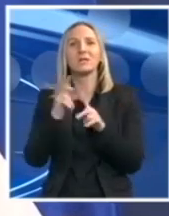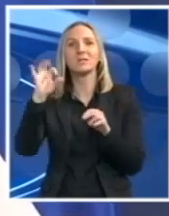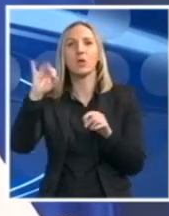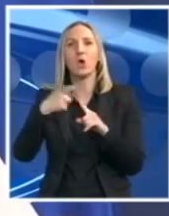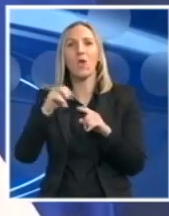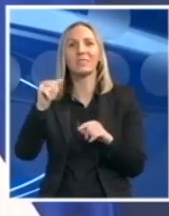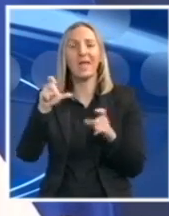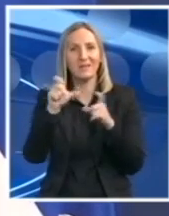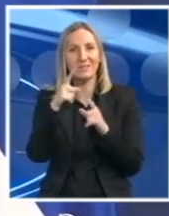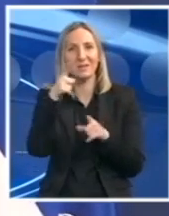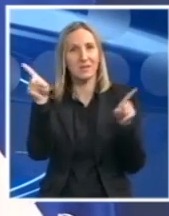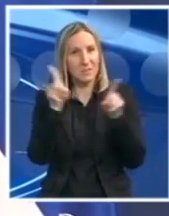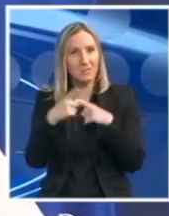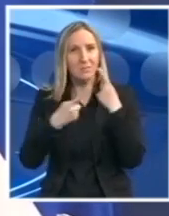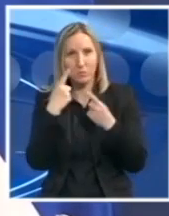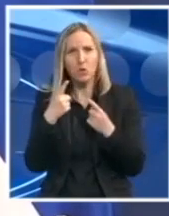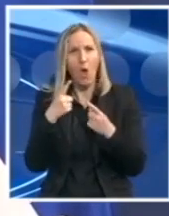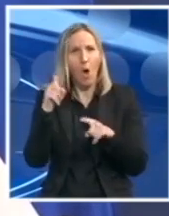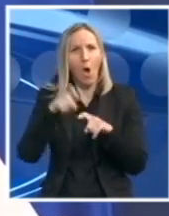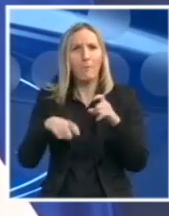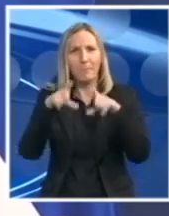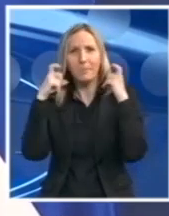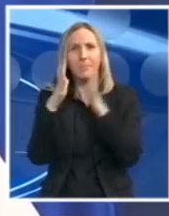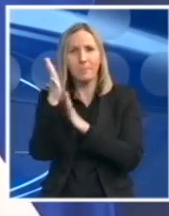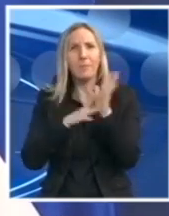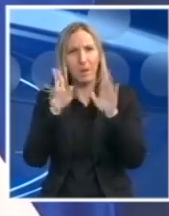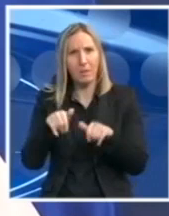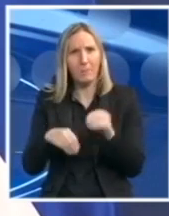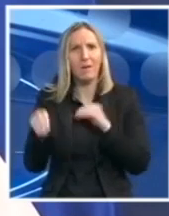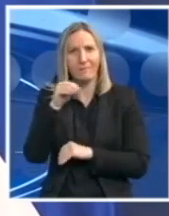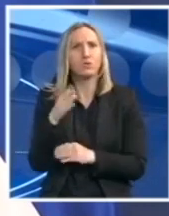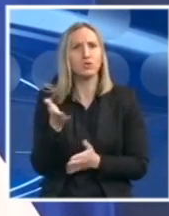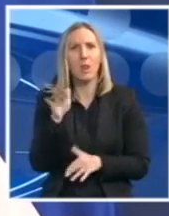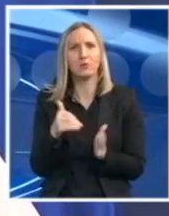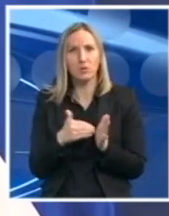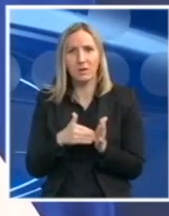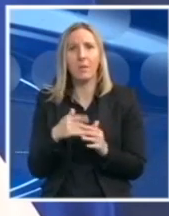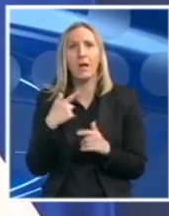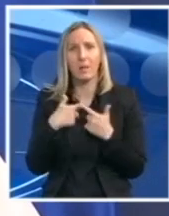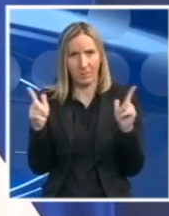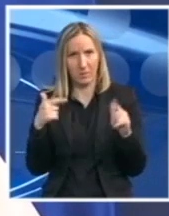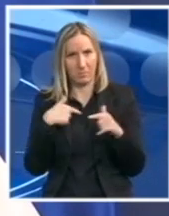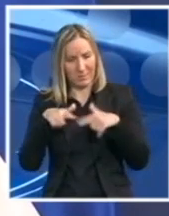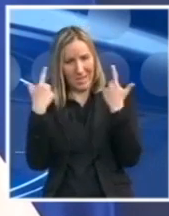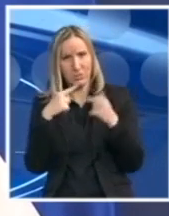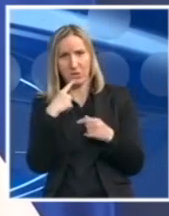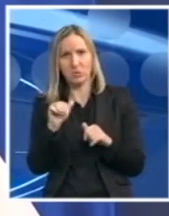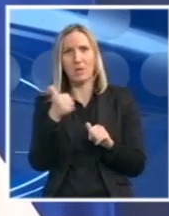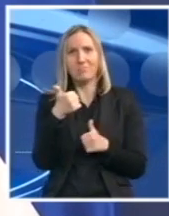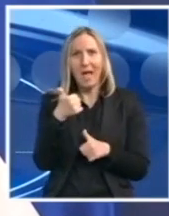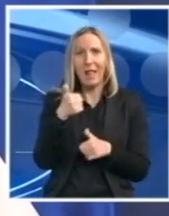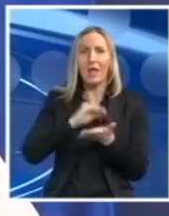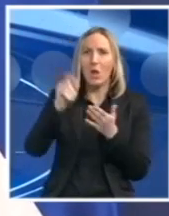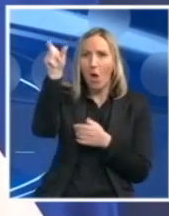opreme ima više, čak i više nego što je potrebno. Hajde da razjasnimo jednom za svagda. Da li je novinarka Lalić iznela tačne